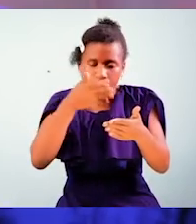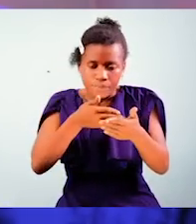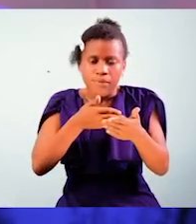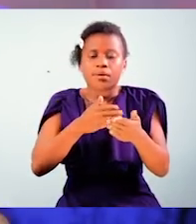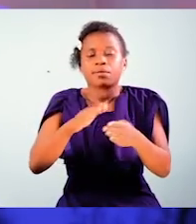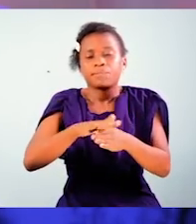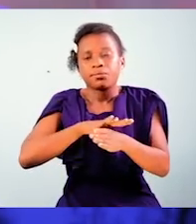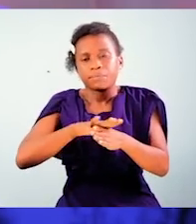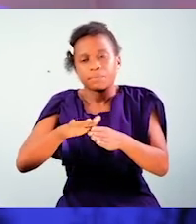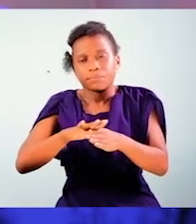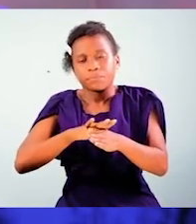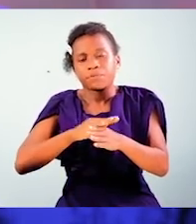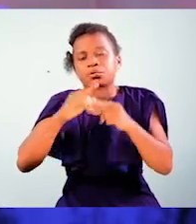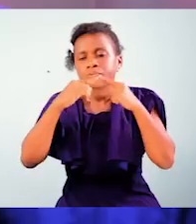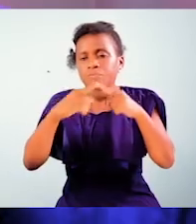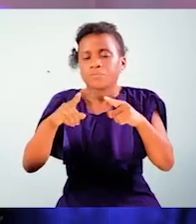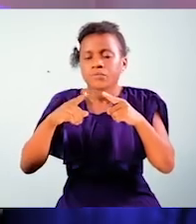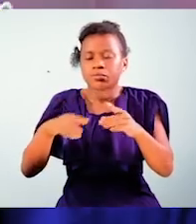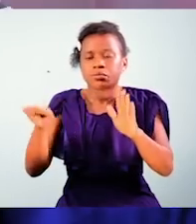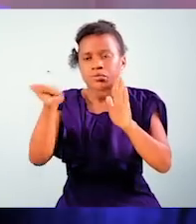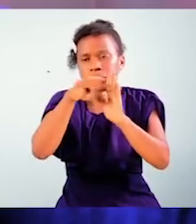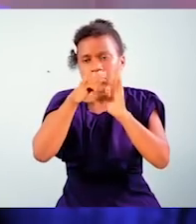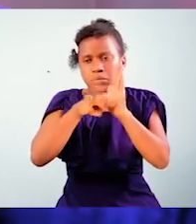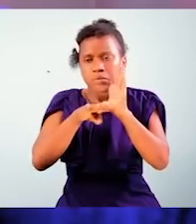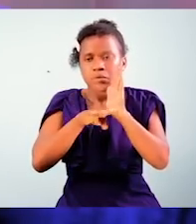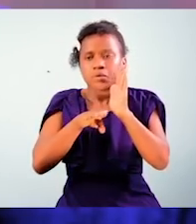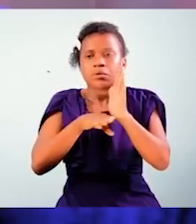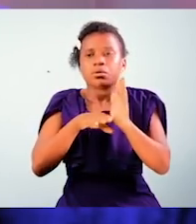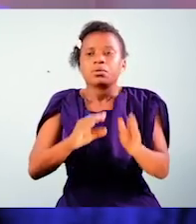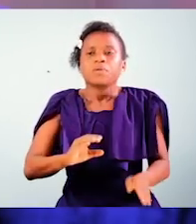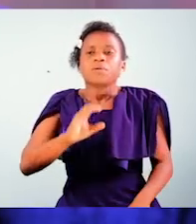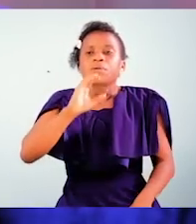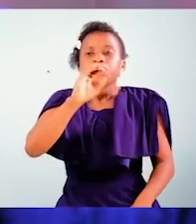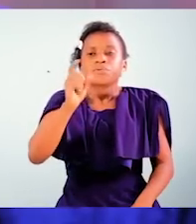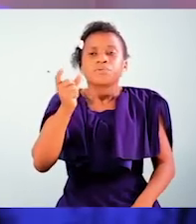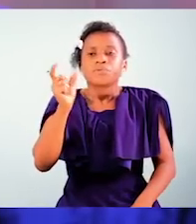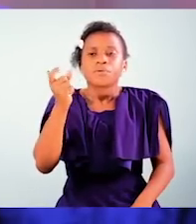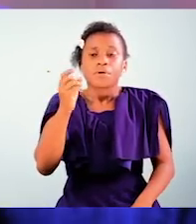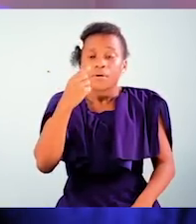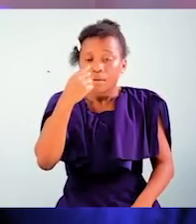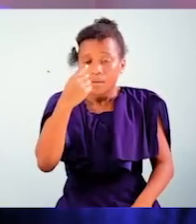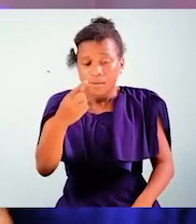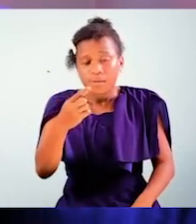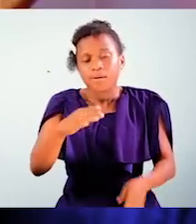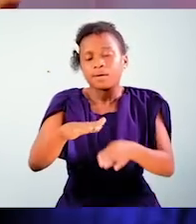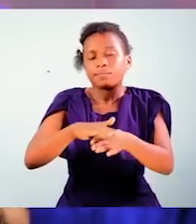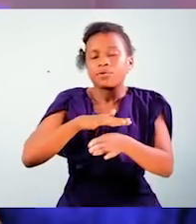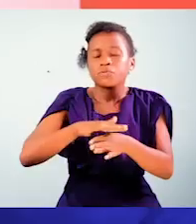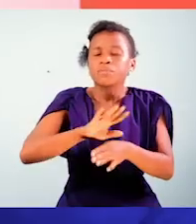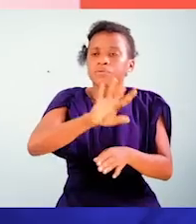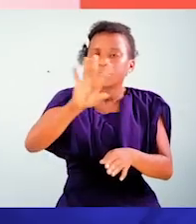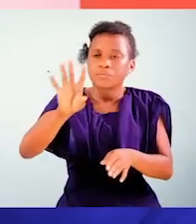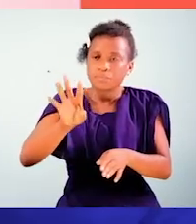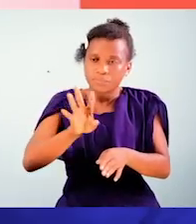kinyume na taratibu. CAG anachoangalia hata yale matumizi ambayo yalipangwa kwenda sehemu fulani hayakwenda. Kuna fedha ambayo